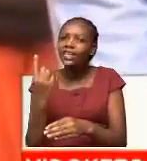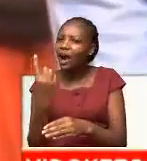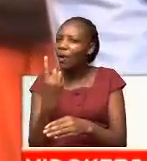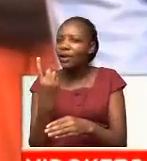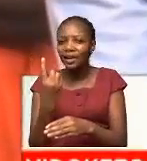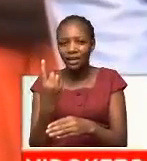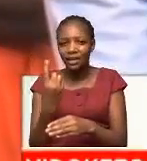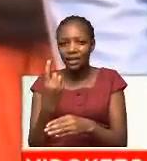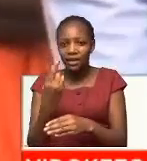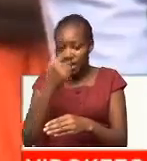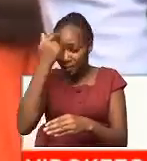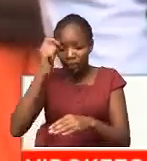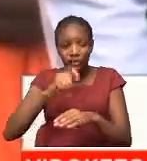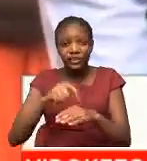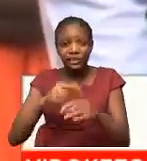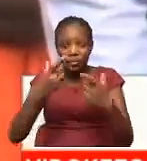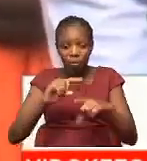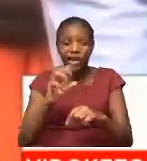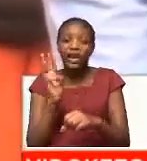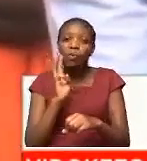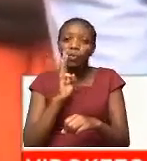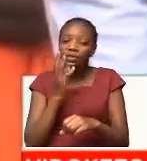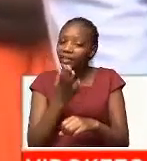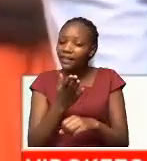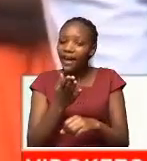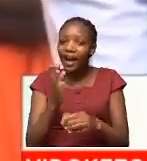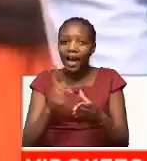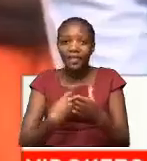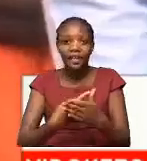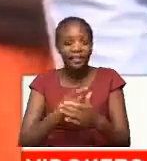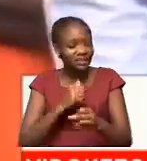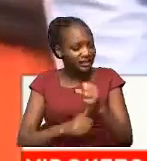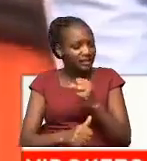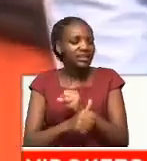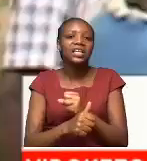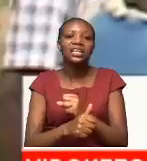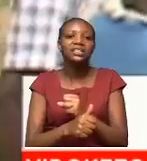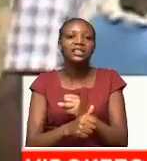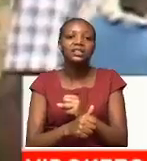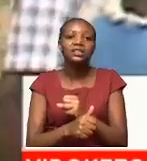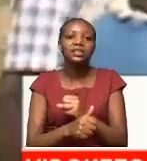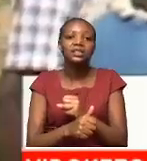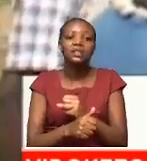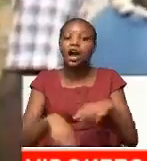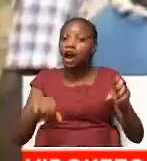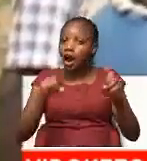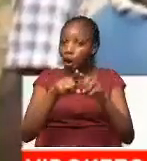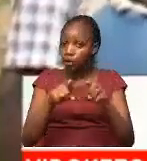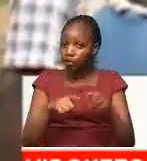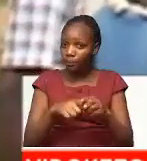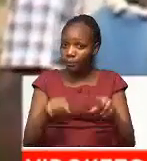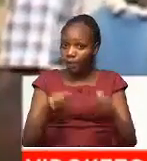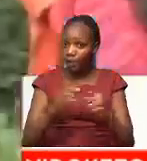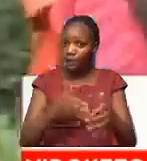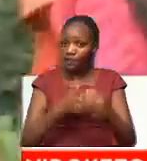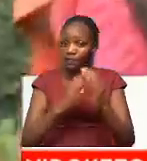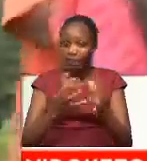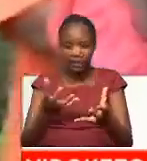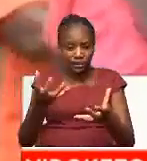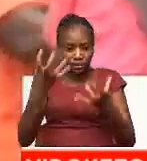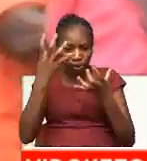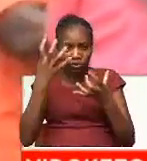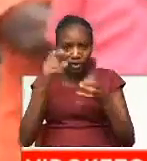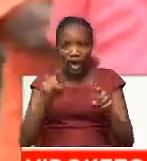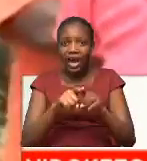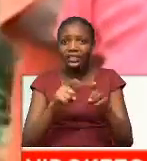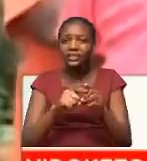sababu tukiacha maji kikuja kwa shimo juu pia italeta madhara. Aidha mwenyekiti huyo ameshangazwa na kisa hicho